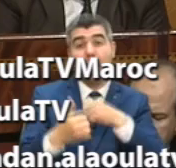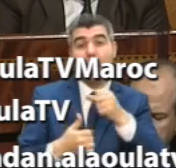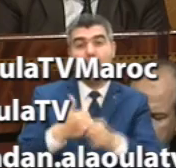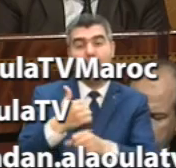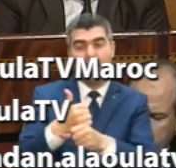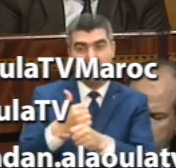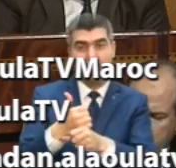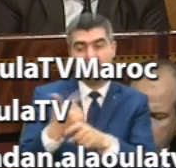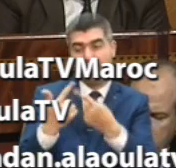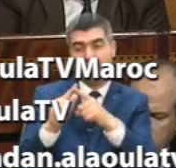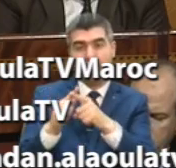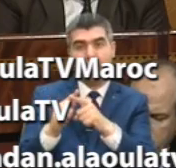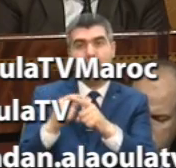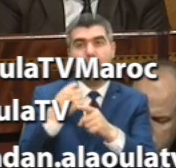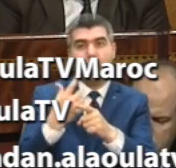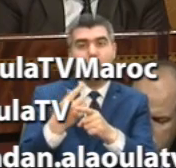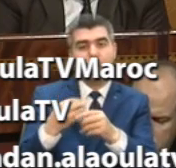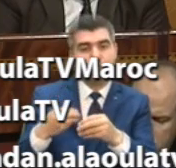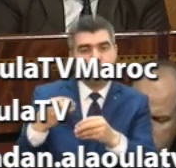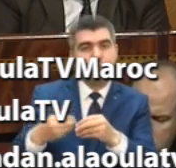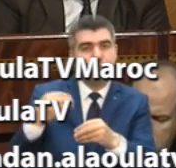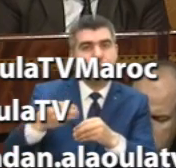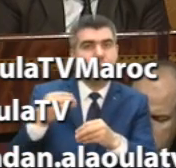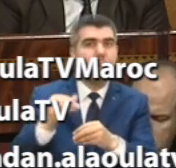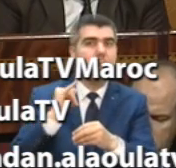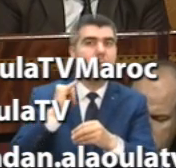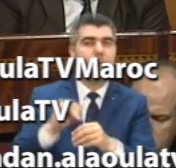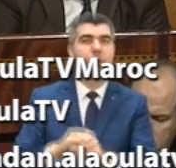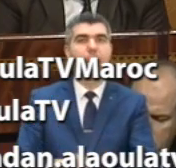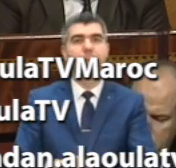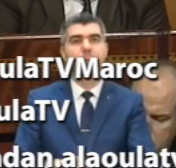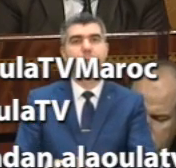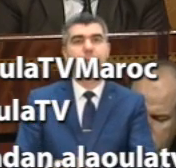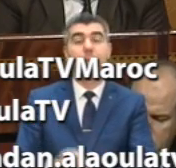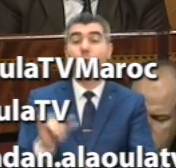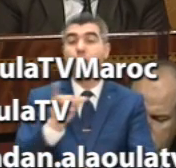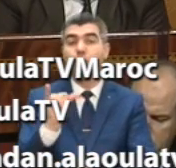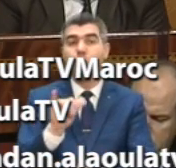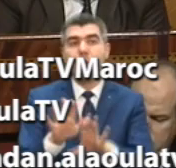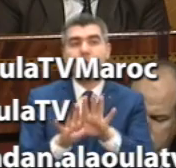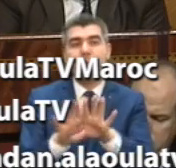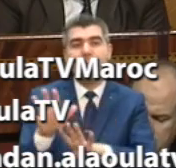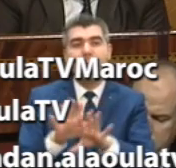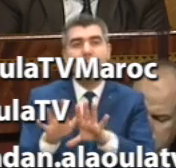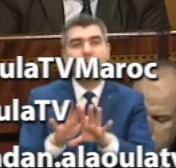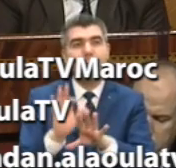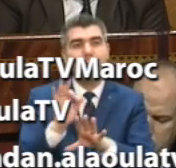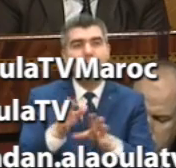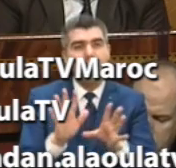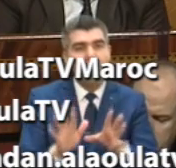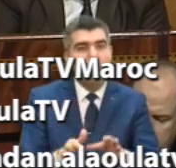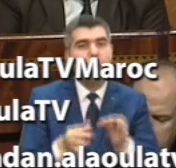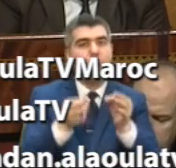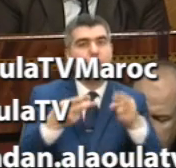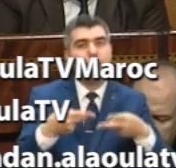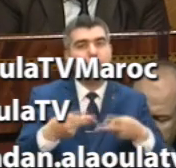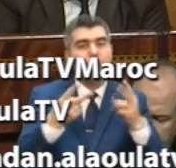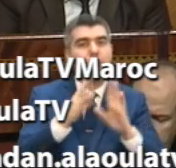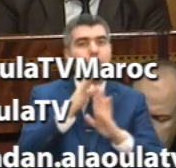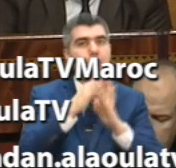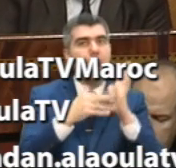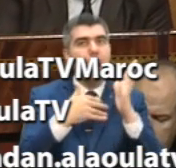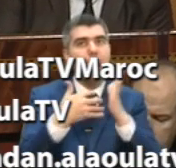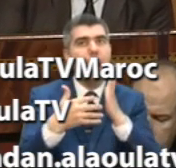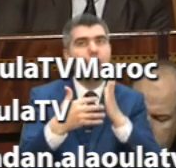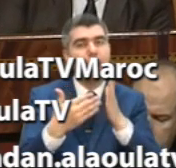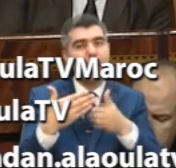بعض المشاريع تسير ببطء وأخرى متعثرة. فما هي التدابير المتخذة للإسراع بإخراج هذه البرامج السكنية